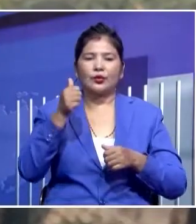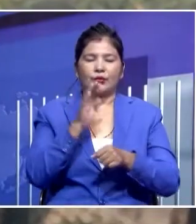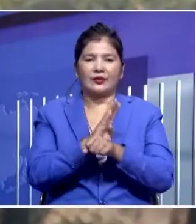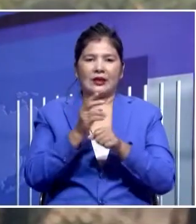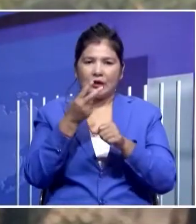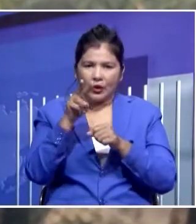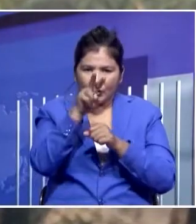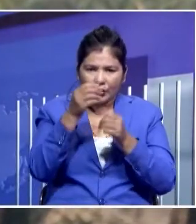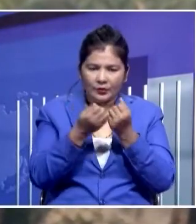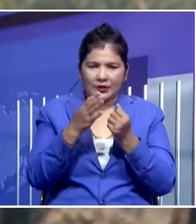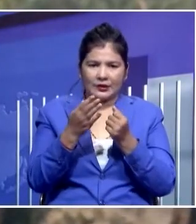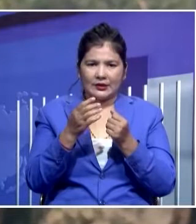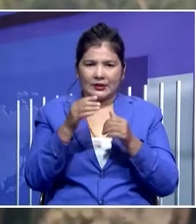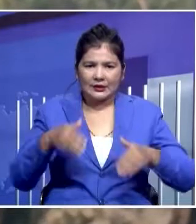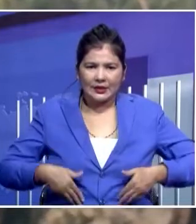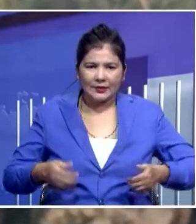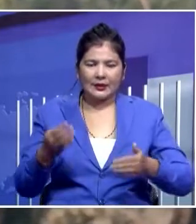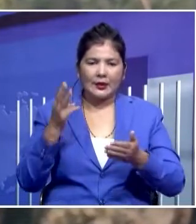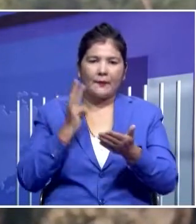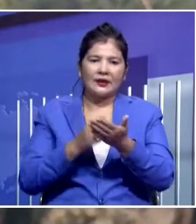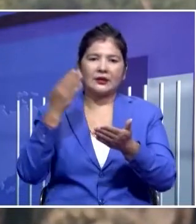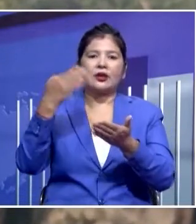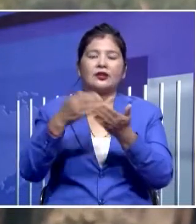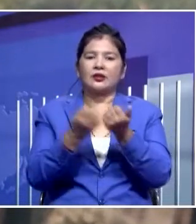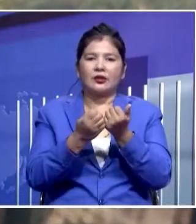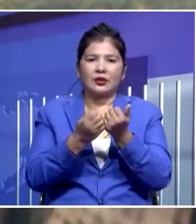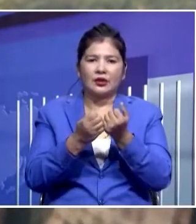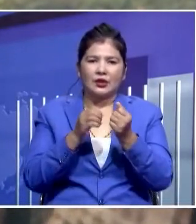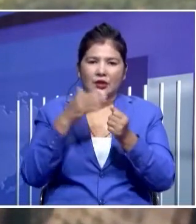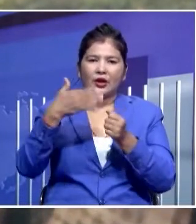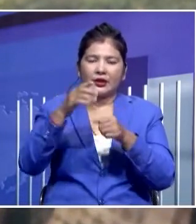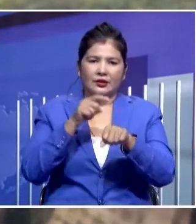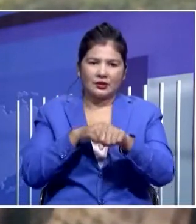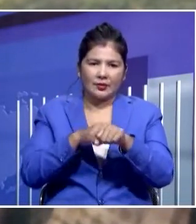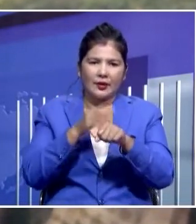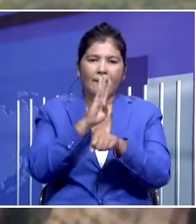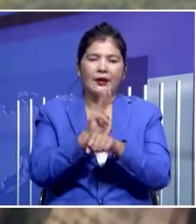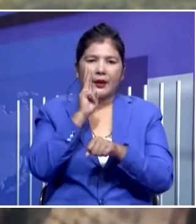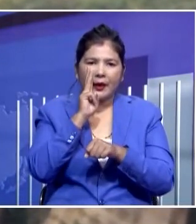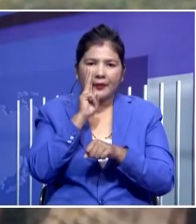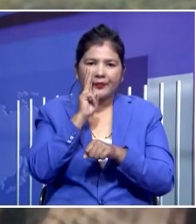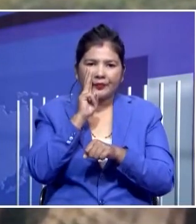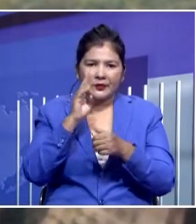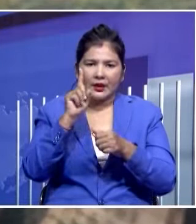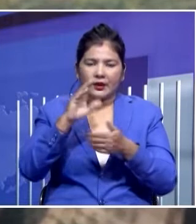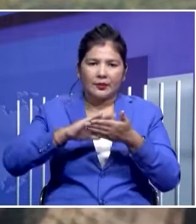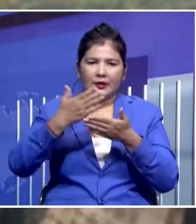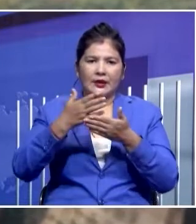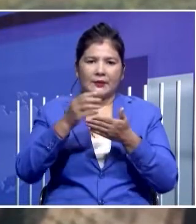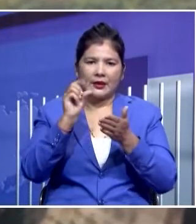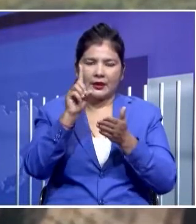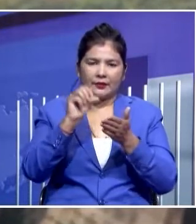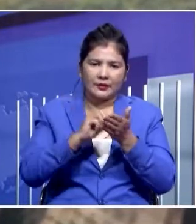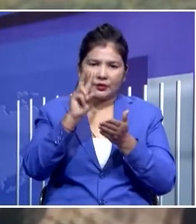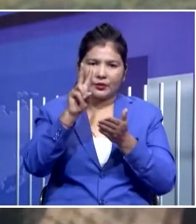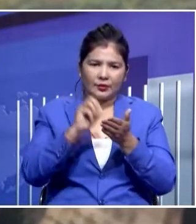एउटा चाडपर्वलाई मात्रै लक्षित नगरिकन हरेक समय हरेक बेला चाहिँ अब महिनामा एकपटक